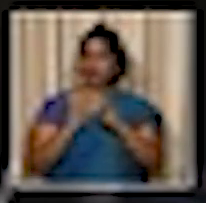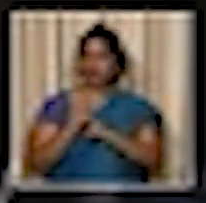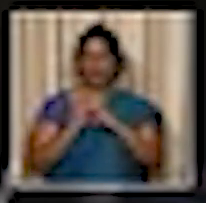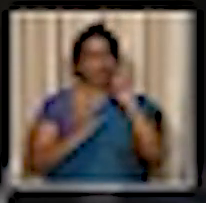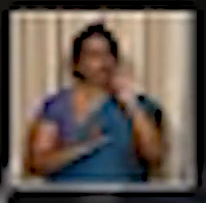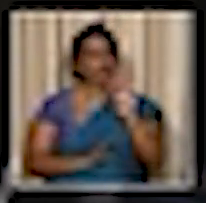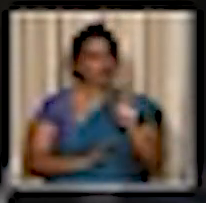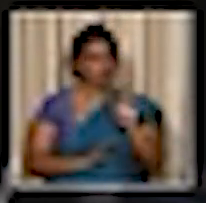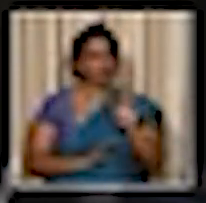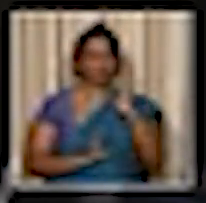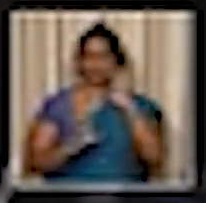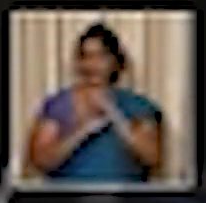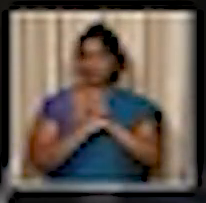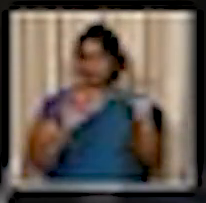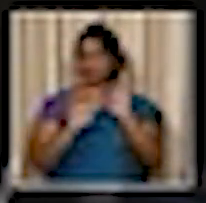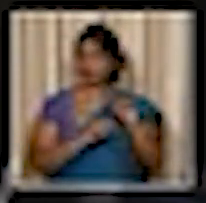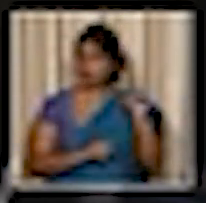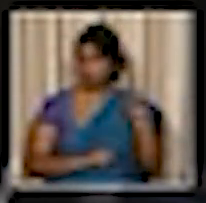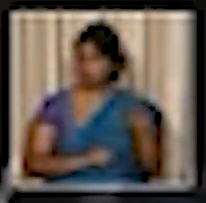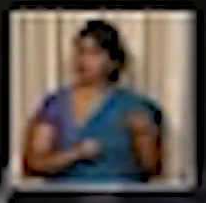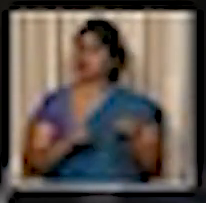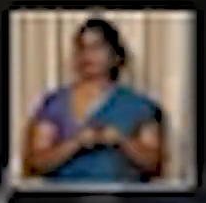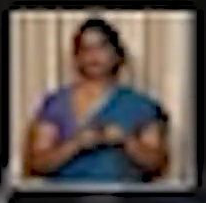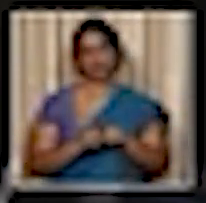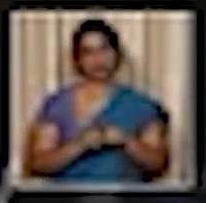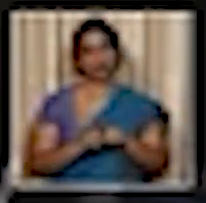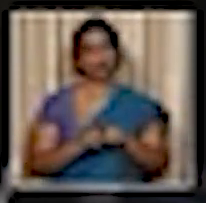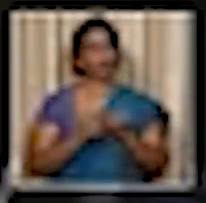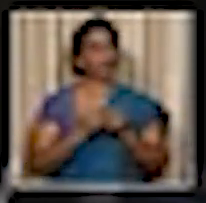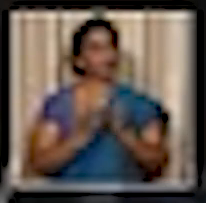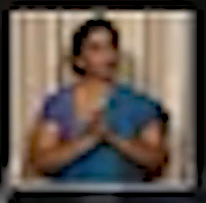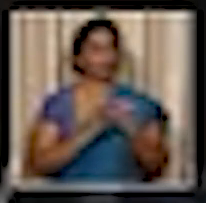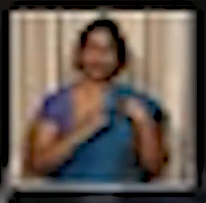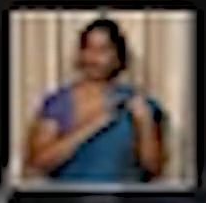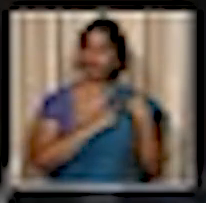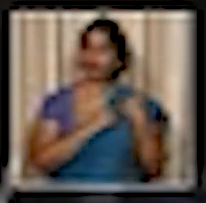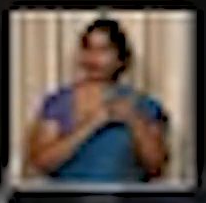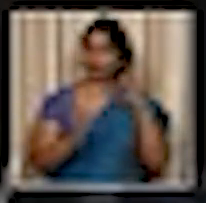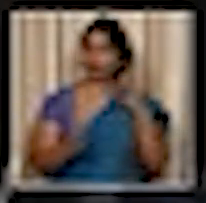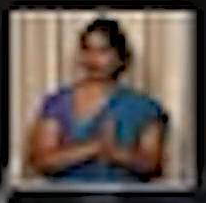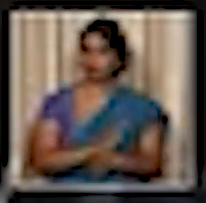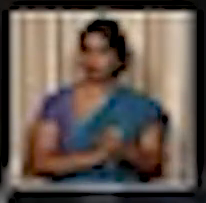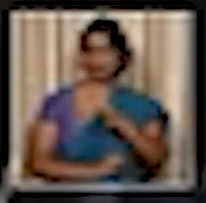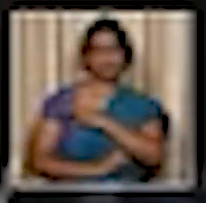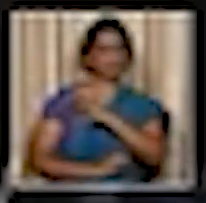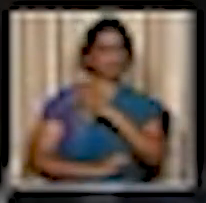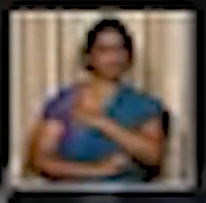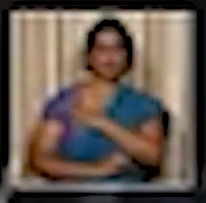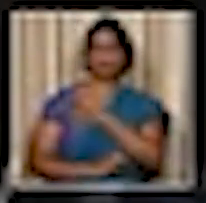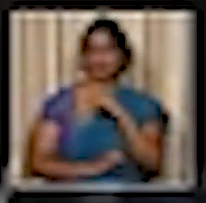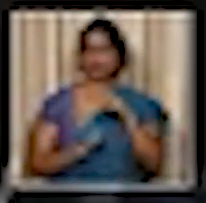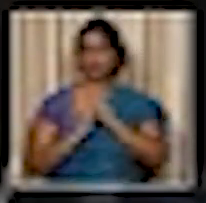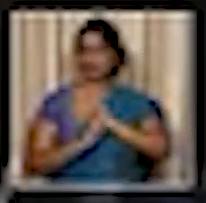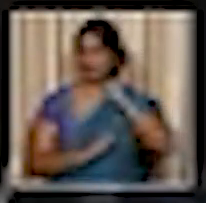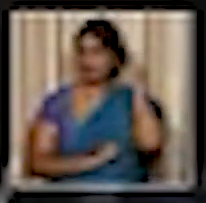දින නිකුත් කර ඇති මාධ්‍ය නිවේදනය අනුව මා විසින් වගකීම් විරහිතව වෛරීසාගතව සිදුකරන ලද්දක්